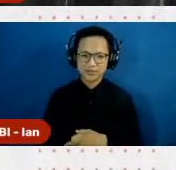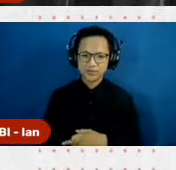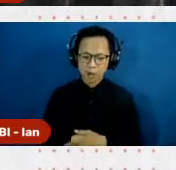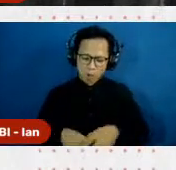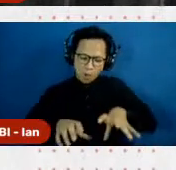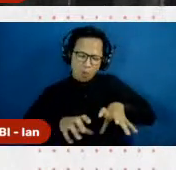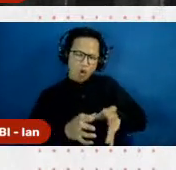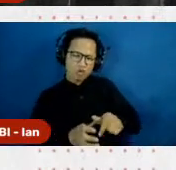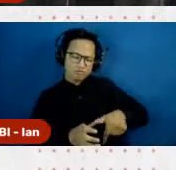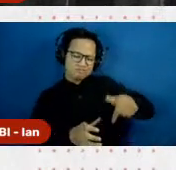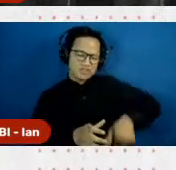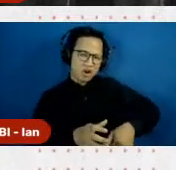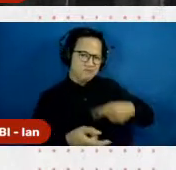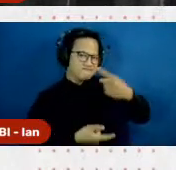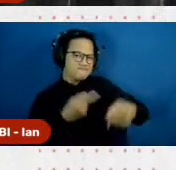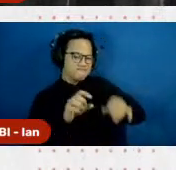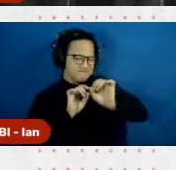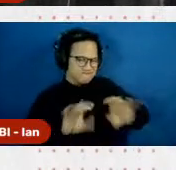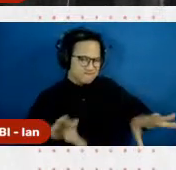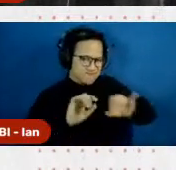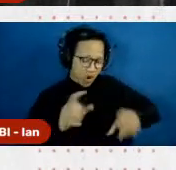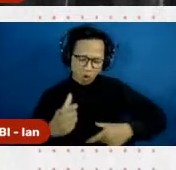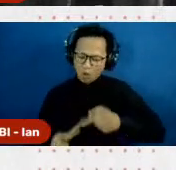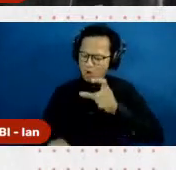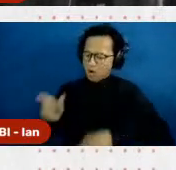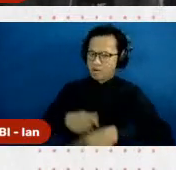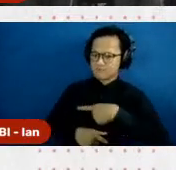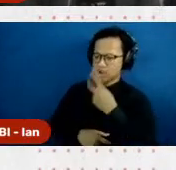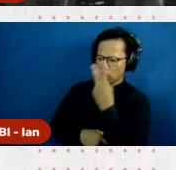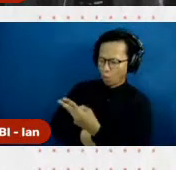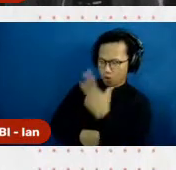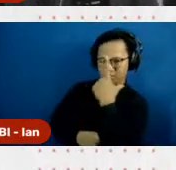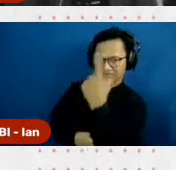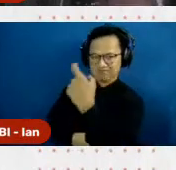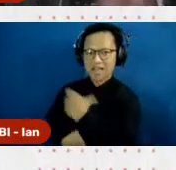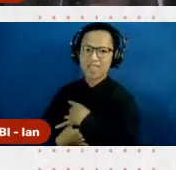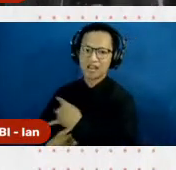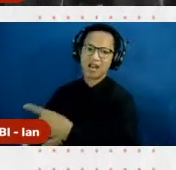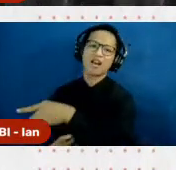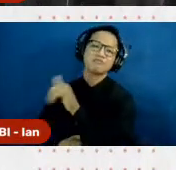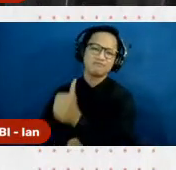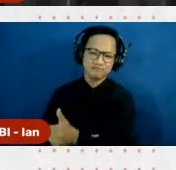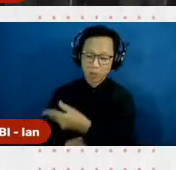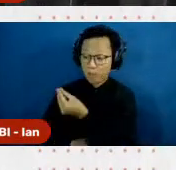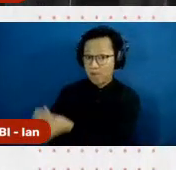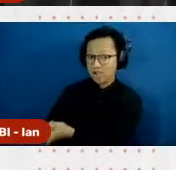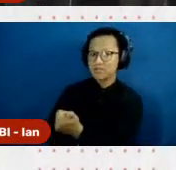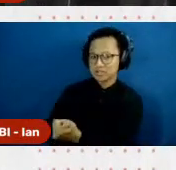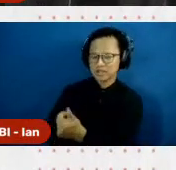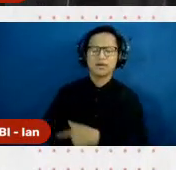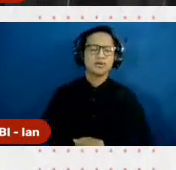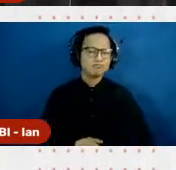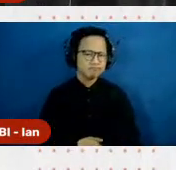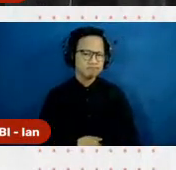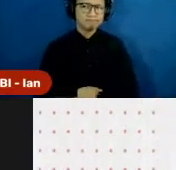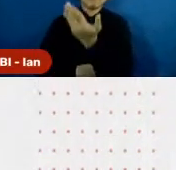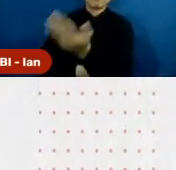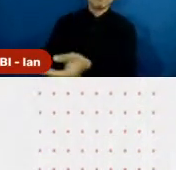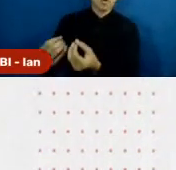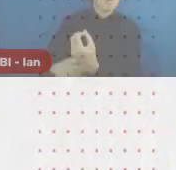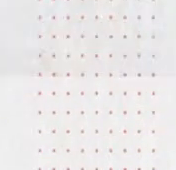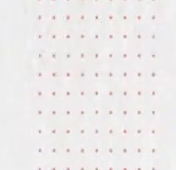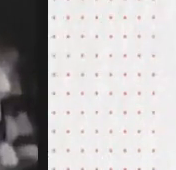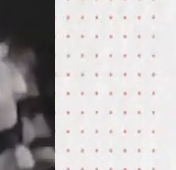juga efektif gitu. Oke, siap. Wah, keren nih Kak Rachel nih. Menarik sekali tadi pernyataan dari Kak Rachel. Nanti akan kita